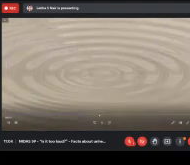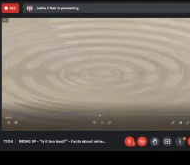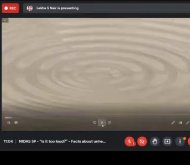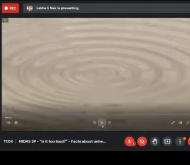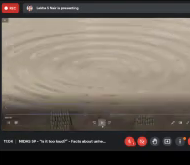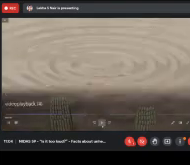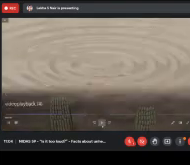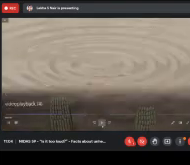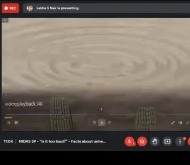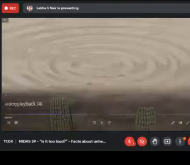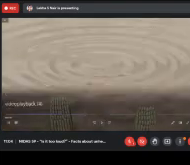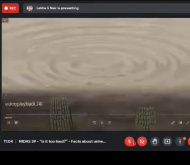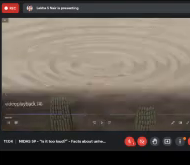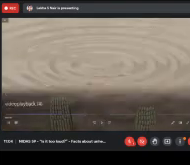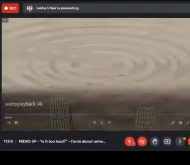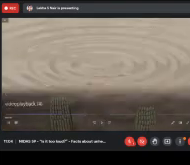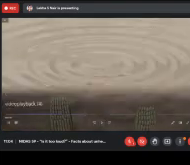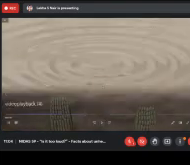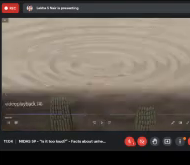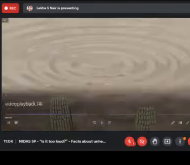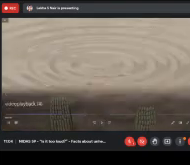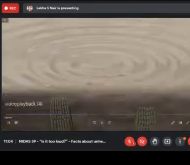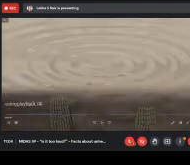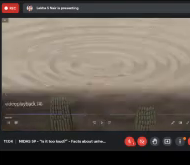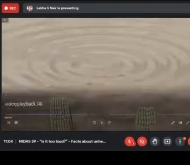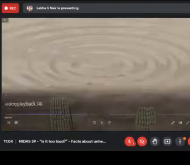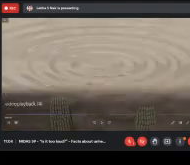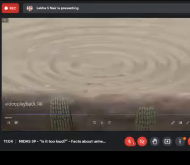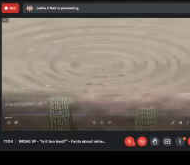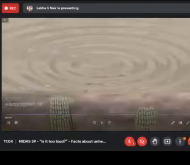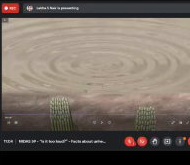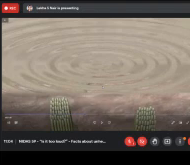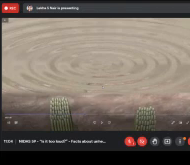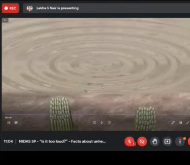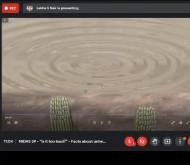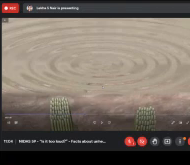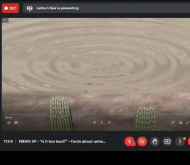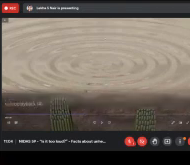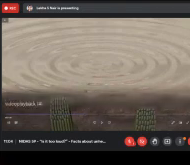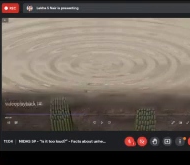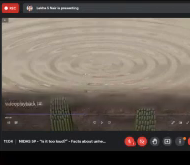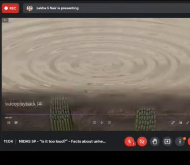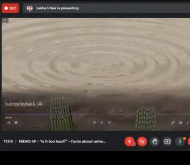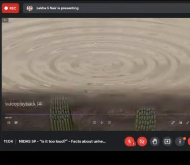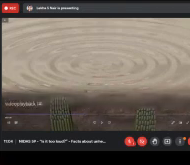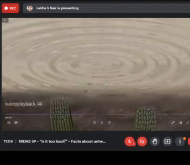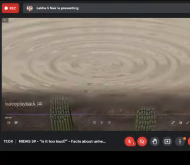The cochlea is shaped like a snail and is the size of a garden pea. It is filled with fluid, and the sound